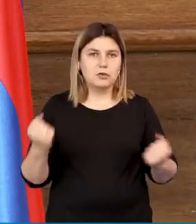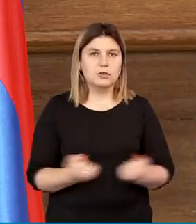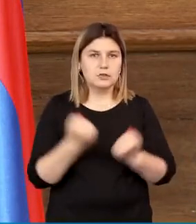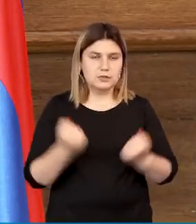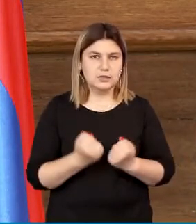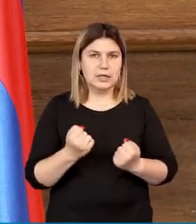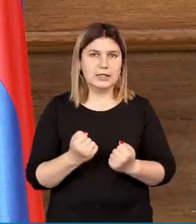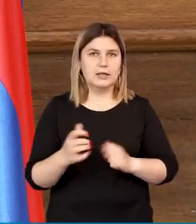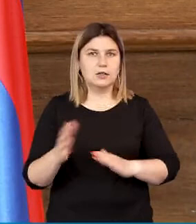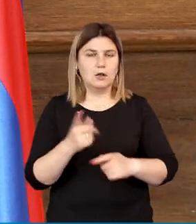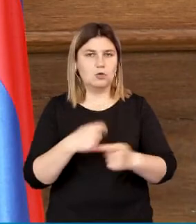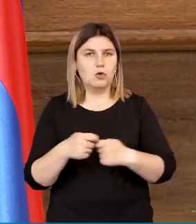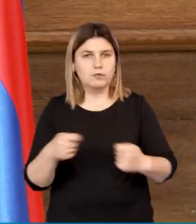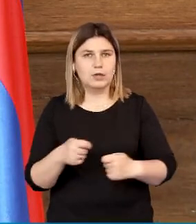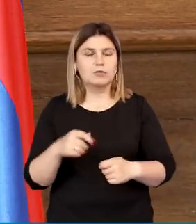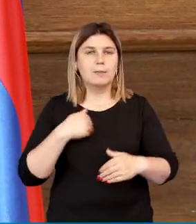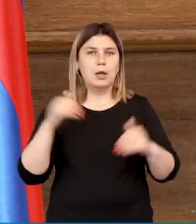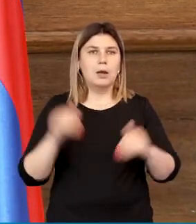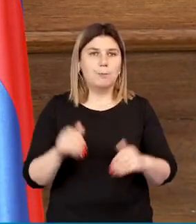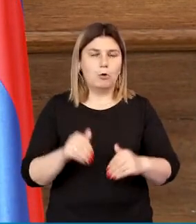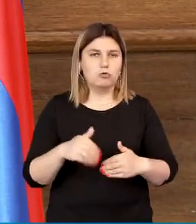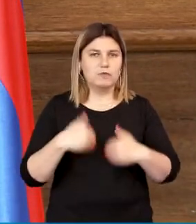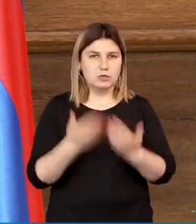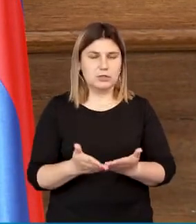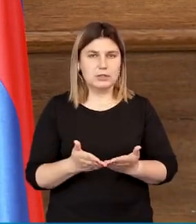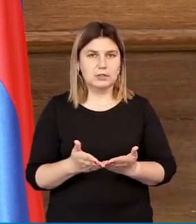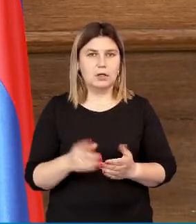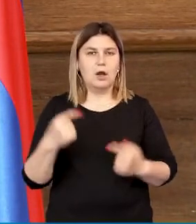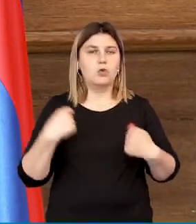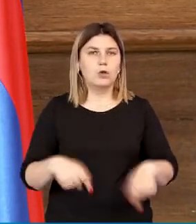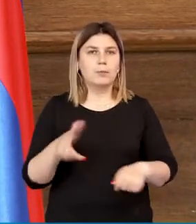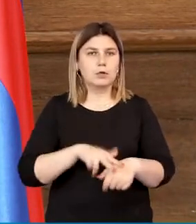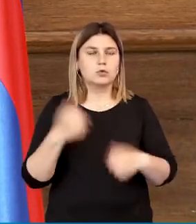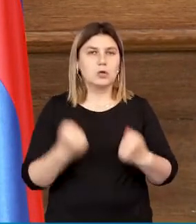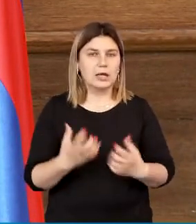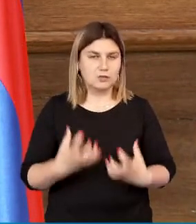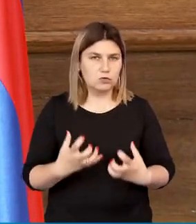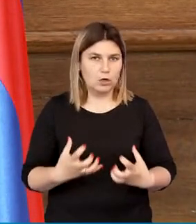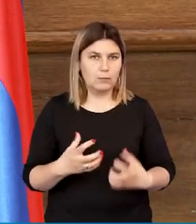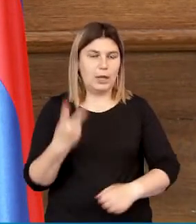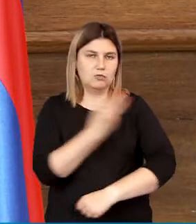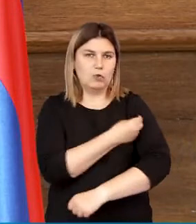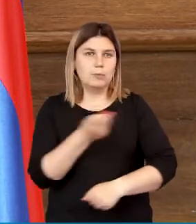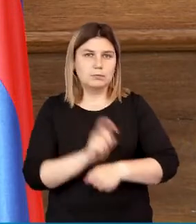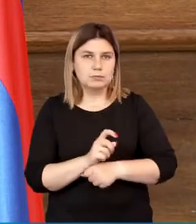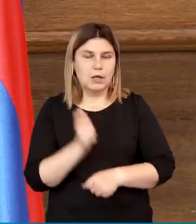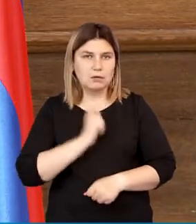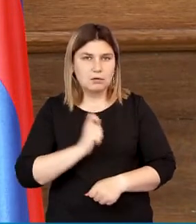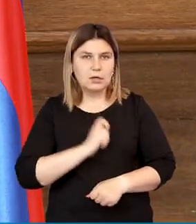sposób rozwiązywać, tak aby umożliwić tym osobom, które chcą być zaszczepione, aby to